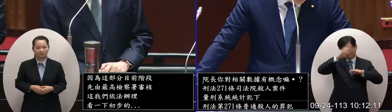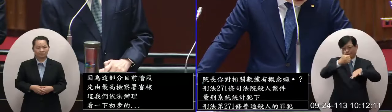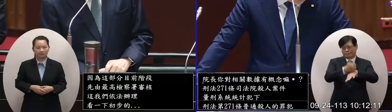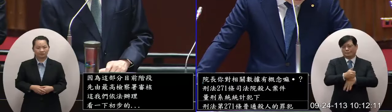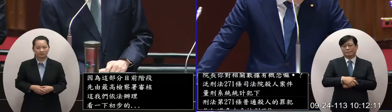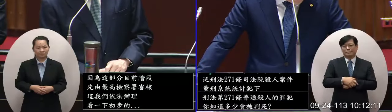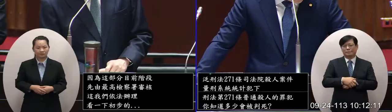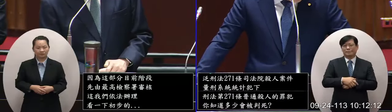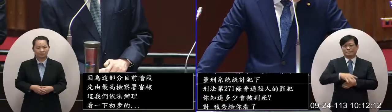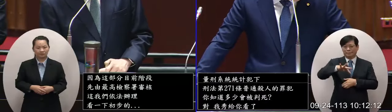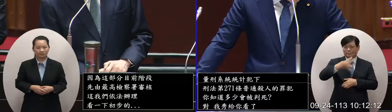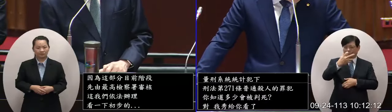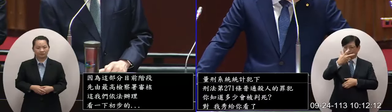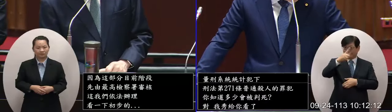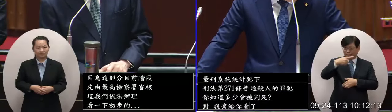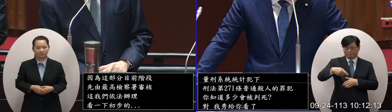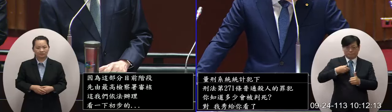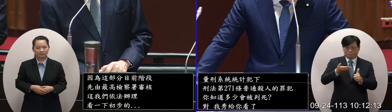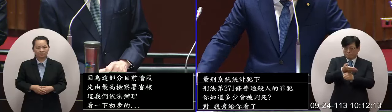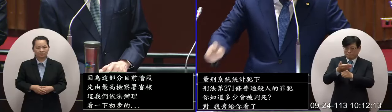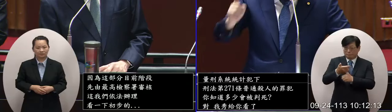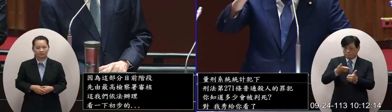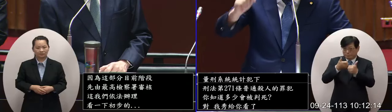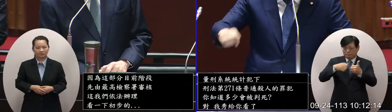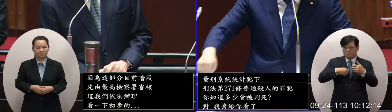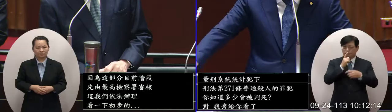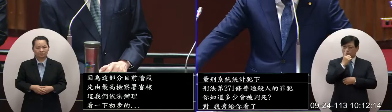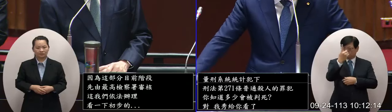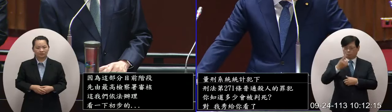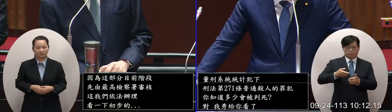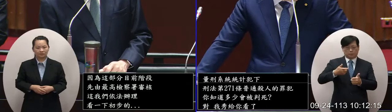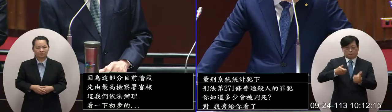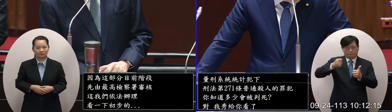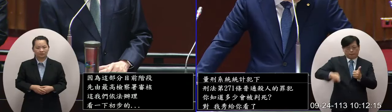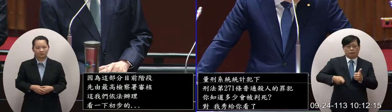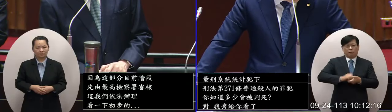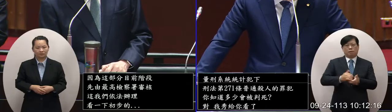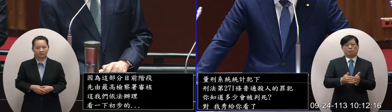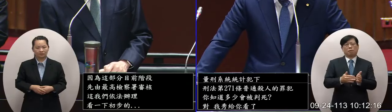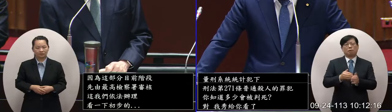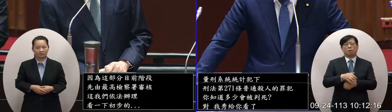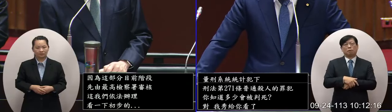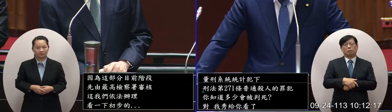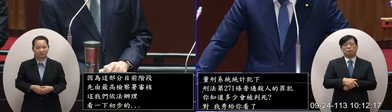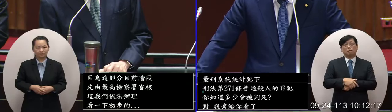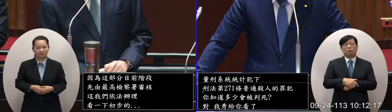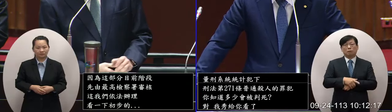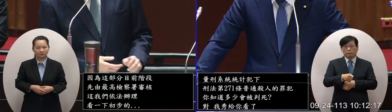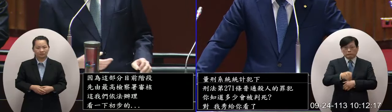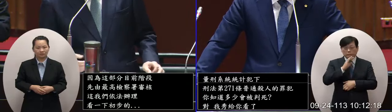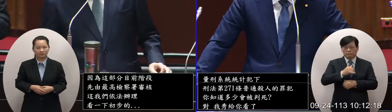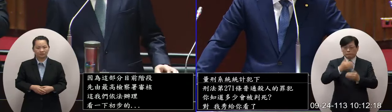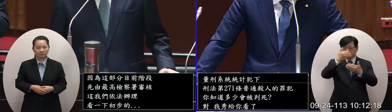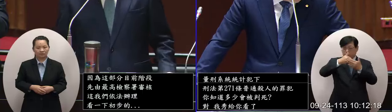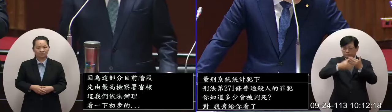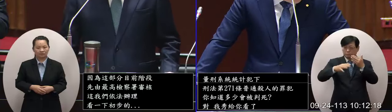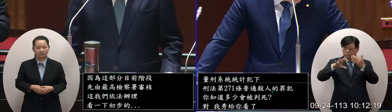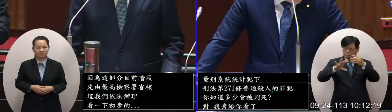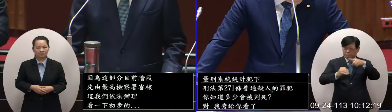政。476件杀人圈地案件，只有1件死刑定验，所以是降到